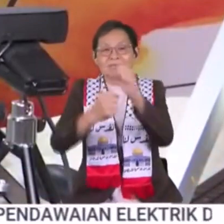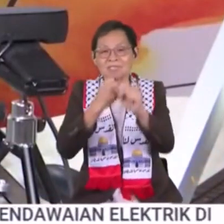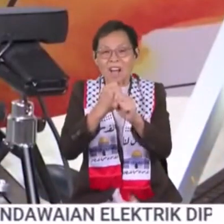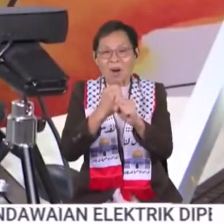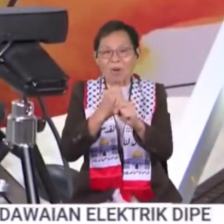eign